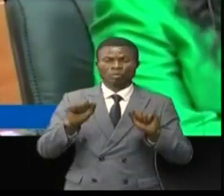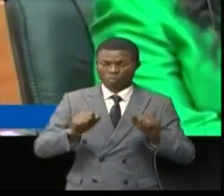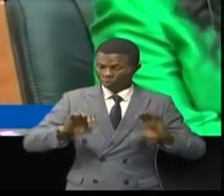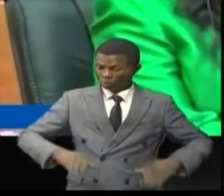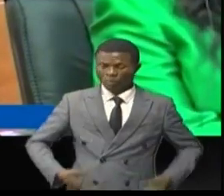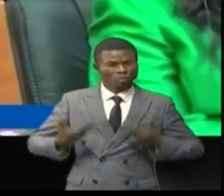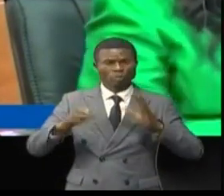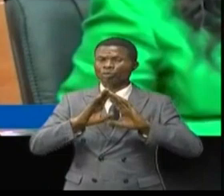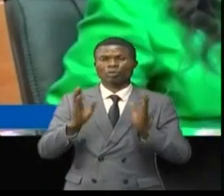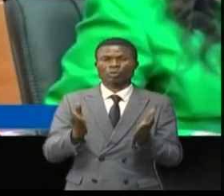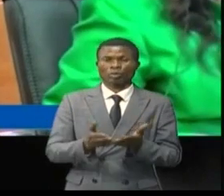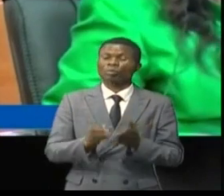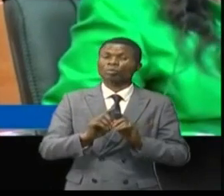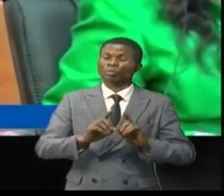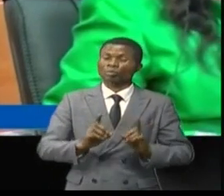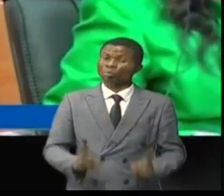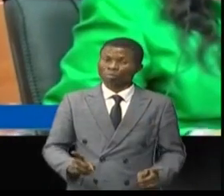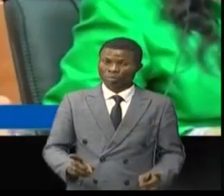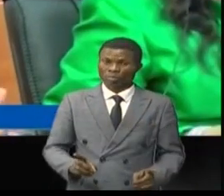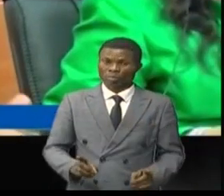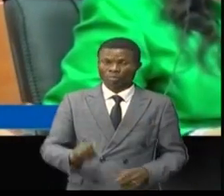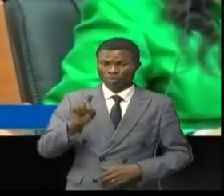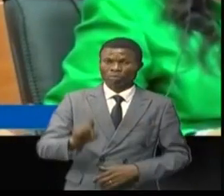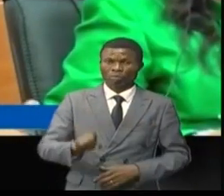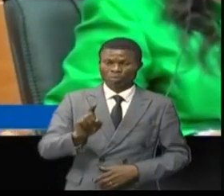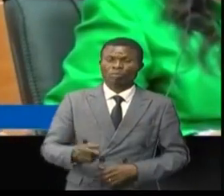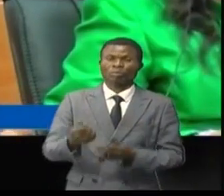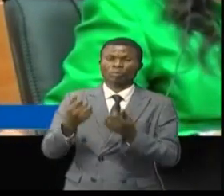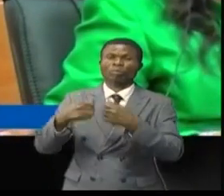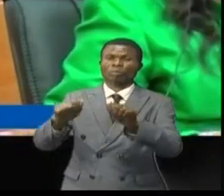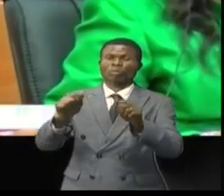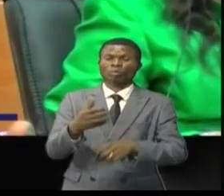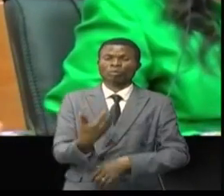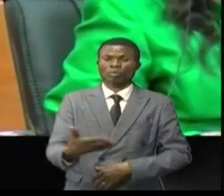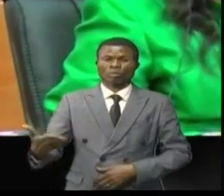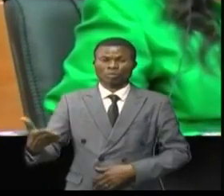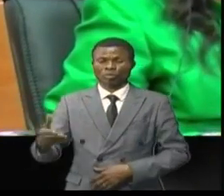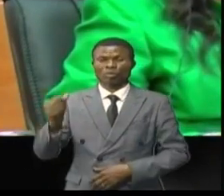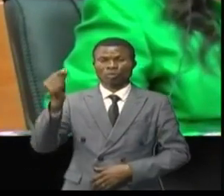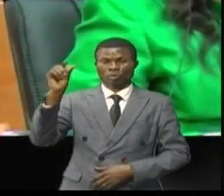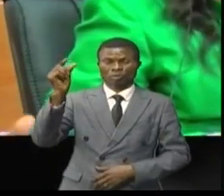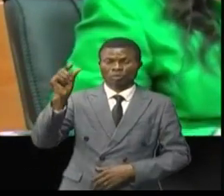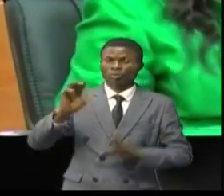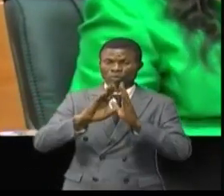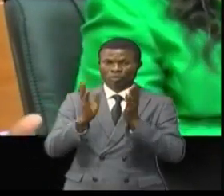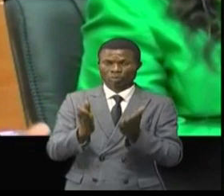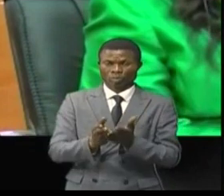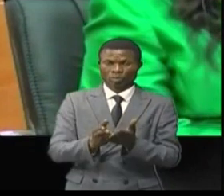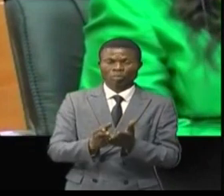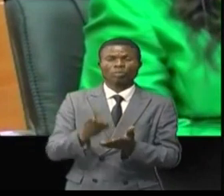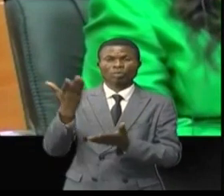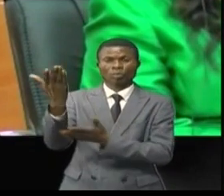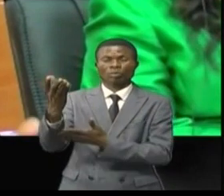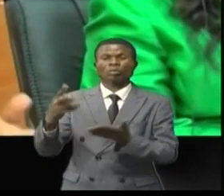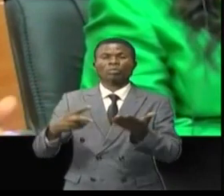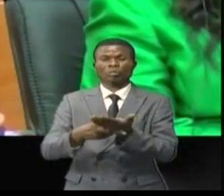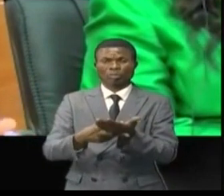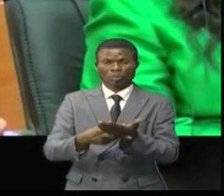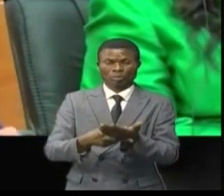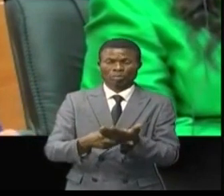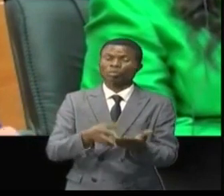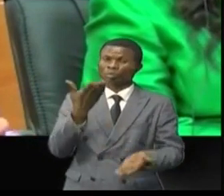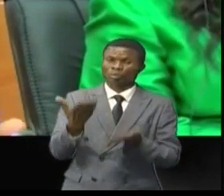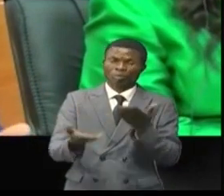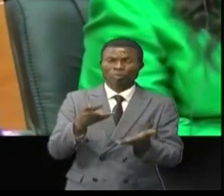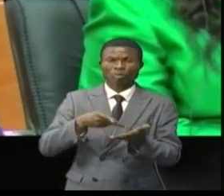révolter. Mais si nous voulons vendre nos matières premières, nous allons les facturer. Et si ça doit